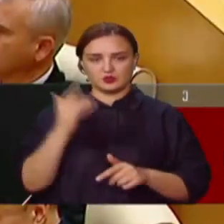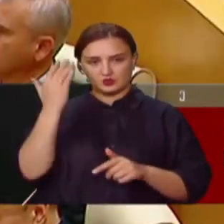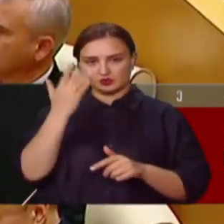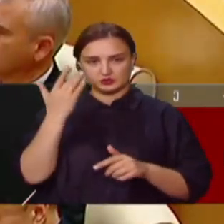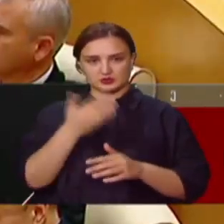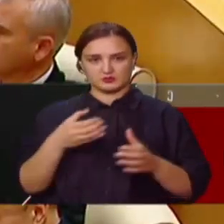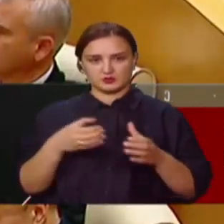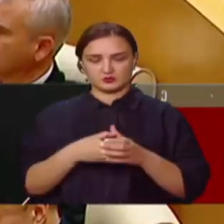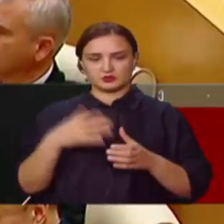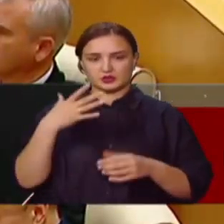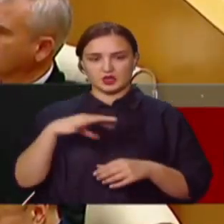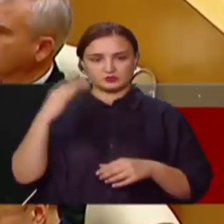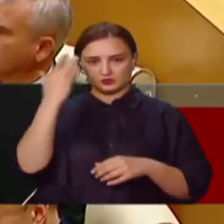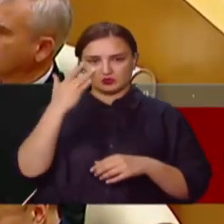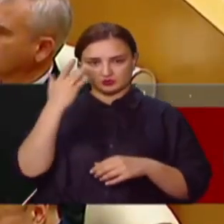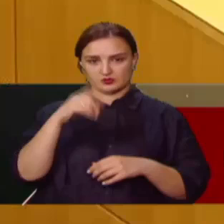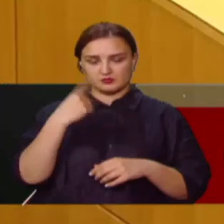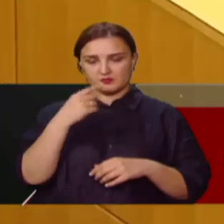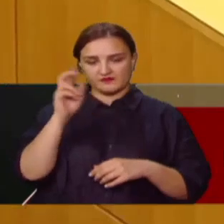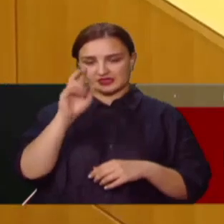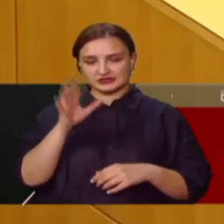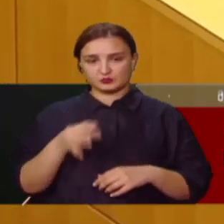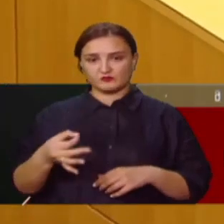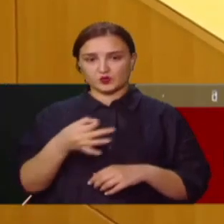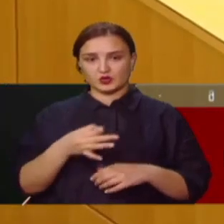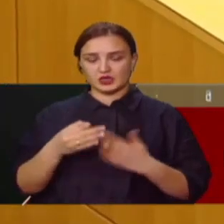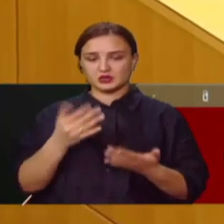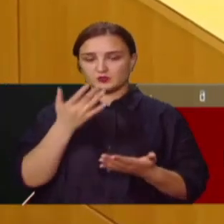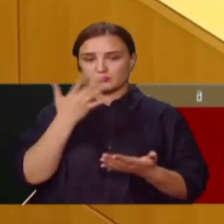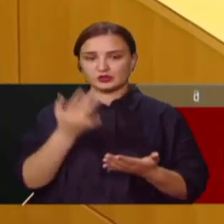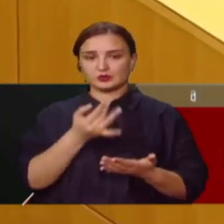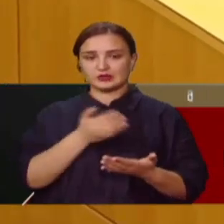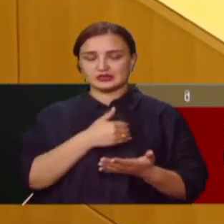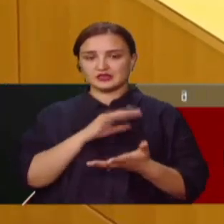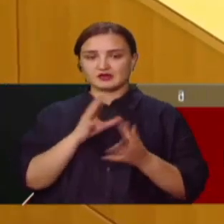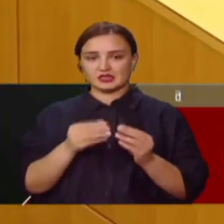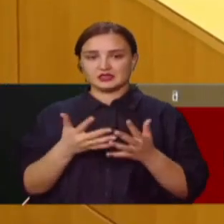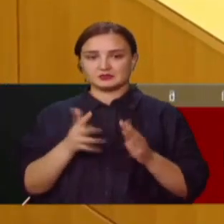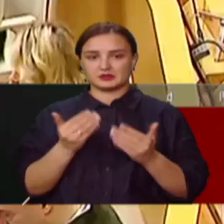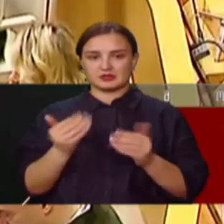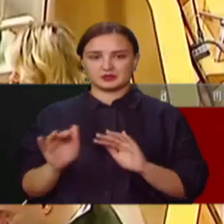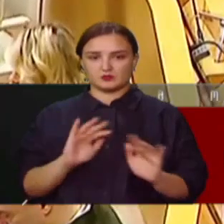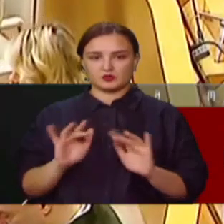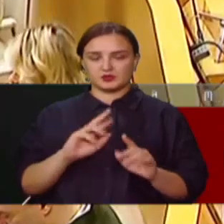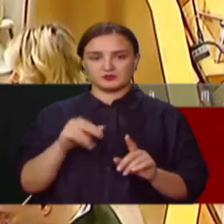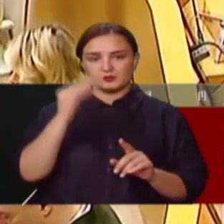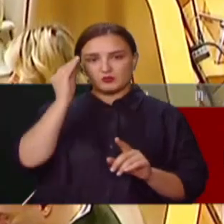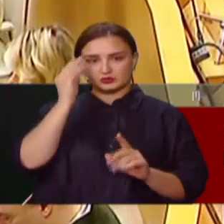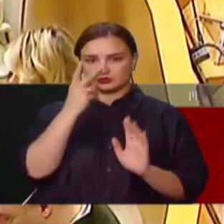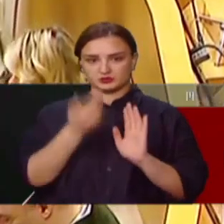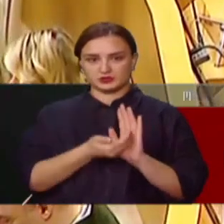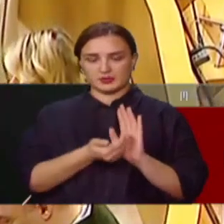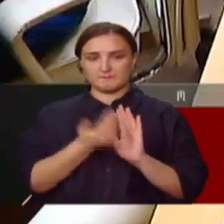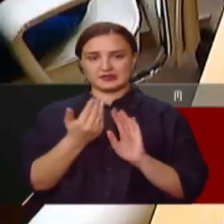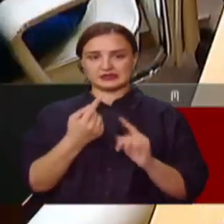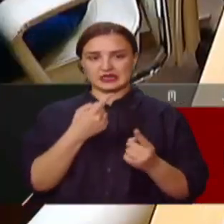მმართველი გუნდი. ქართულ ოცნებაში მიაჩნიათ, რომ მესამე სექტორის პოლიტიკურ ინტერესებზე ყველაზე მეტად სწორედ მათი მოქმედებები და პოზიციები მეტყველებს.